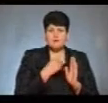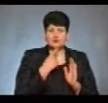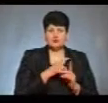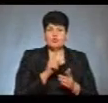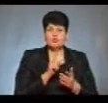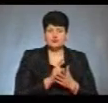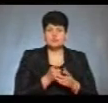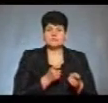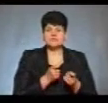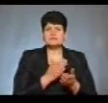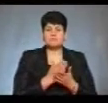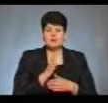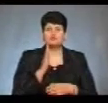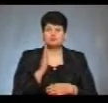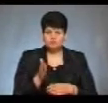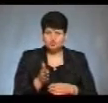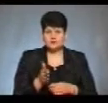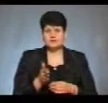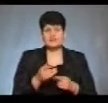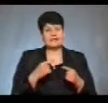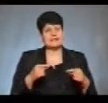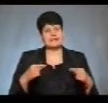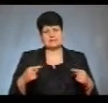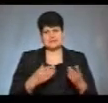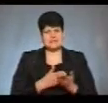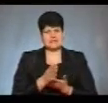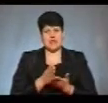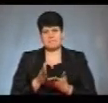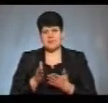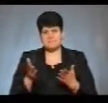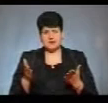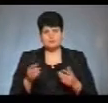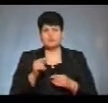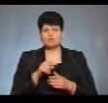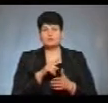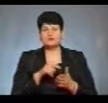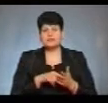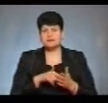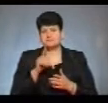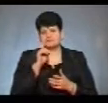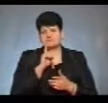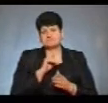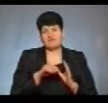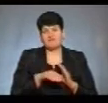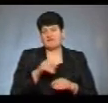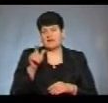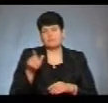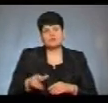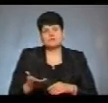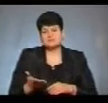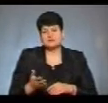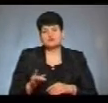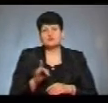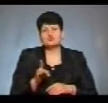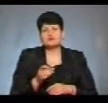обов'язково адміністрації мають бути. От, ну, різні напрямки. Розумієте, тут питання смаку виборця, як то кажуть. Розумієте, на що ще,